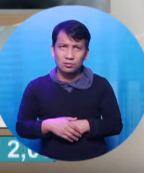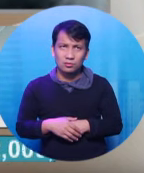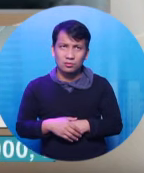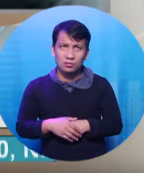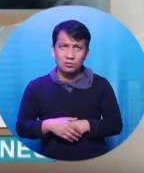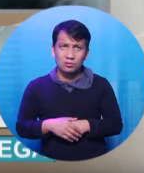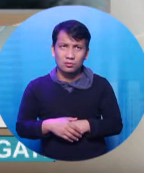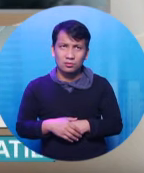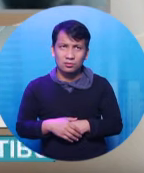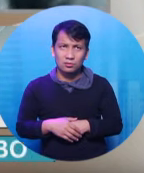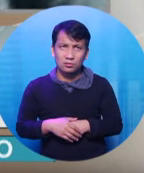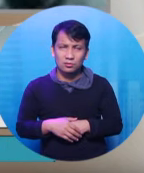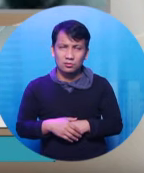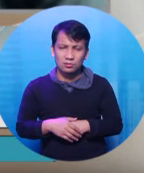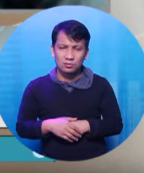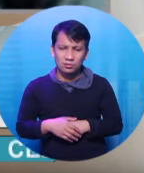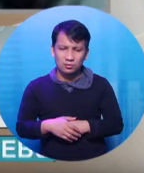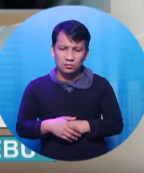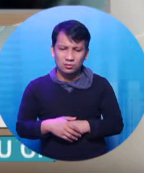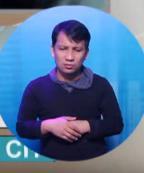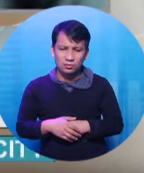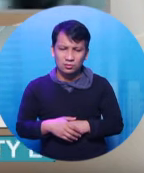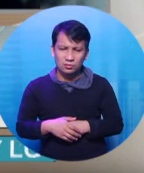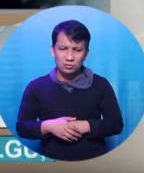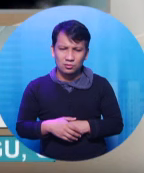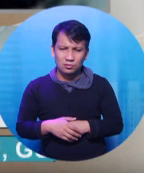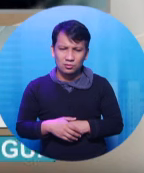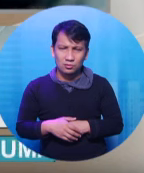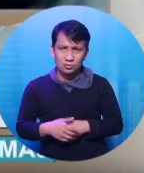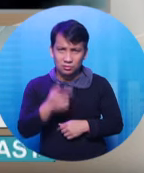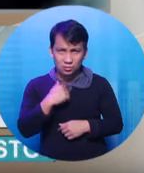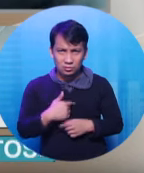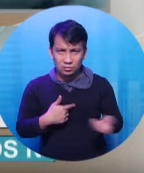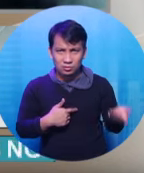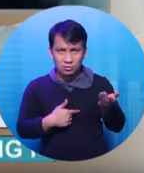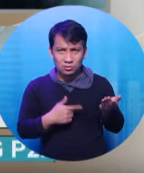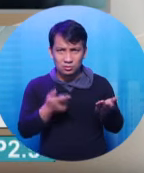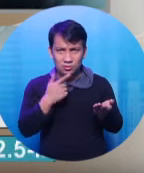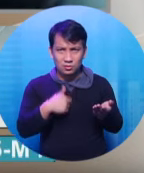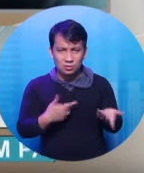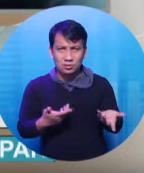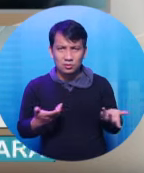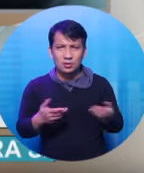Kahit sa anak ko. Yan lang naman ang hinihingi ko sa kanya